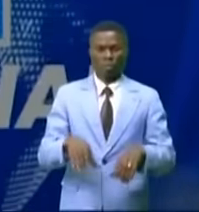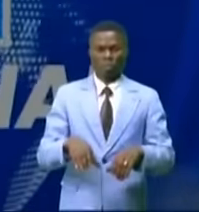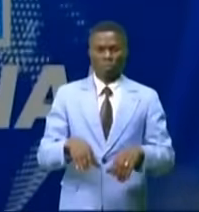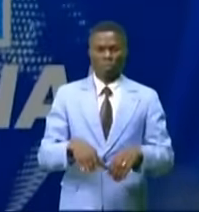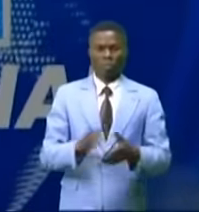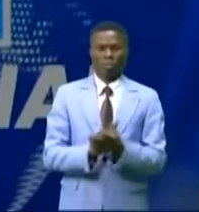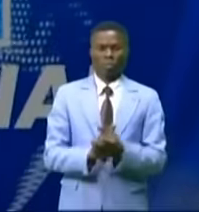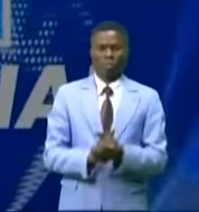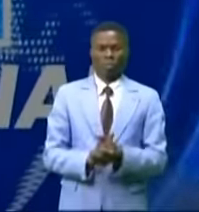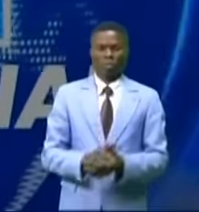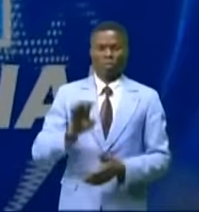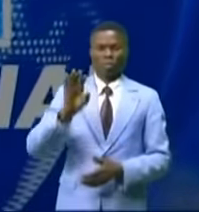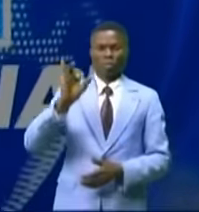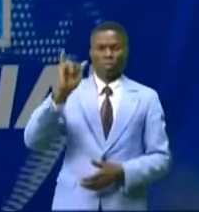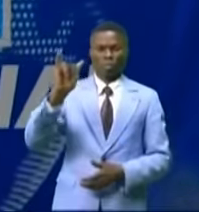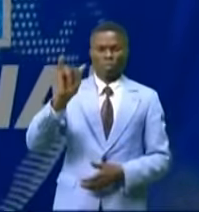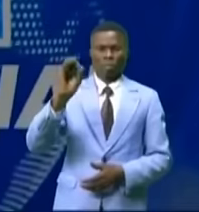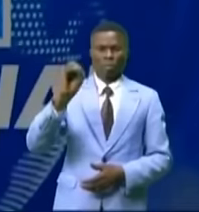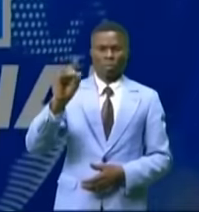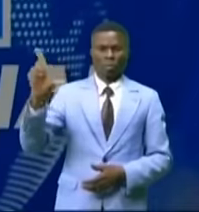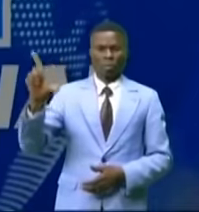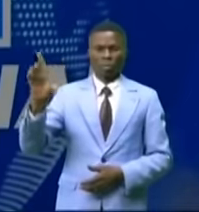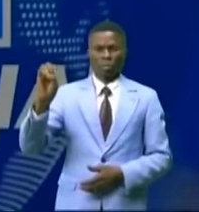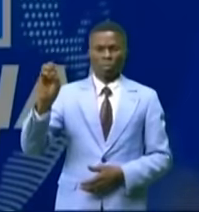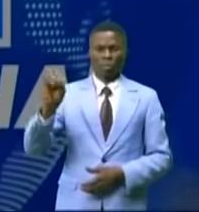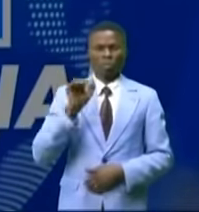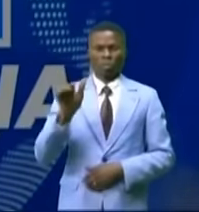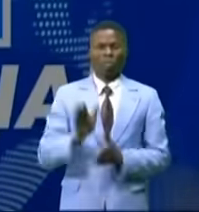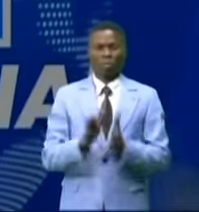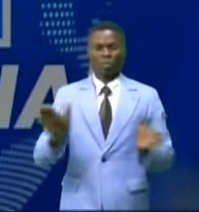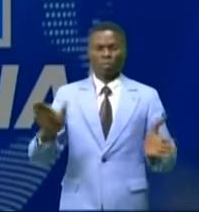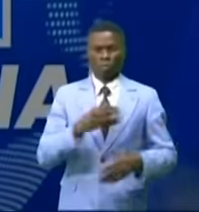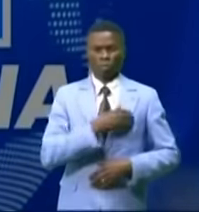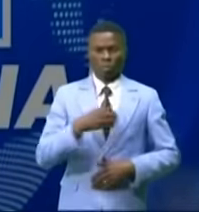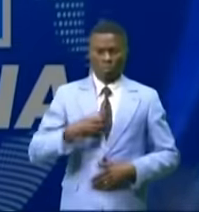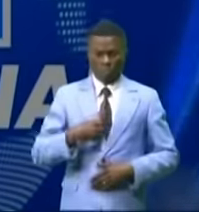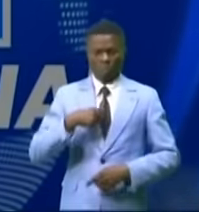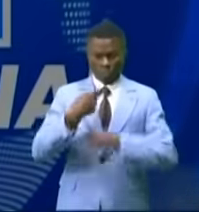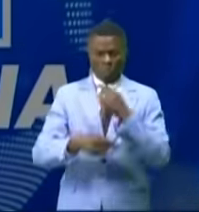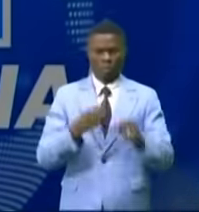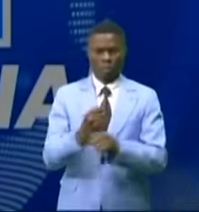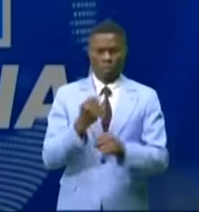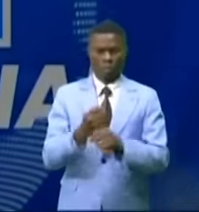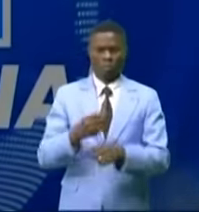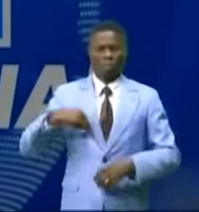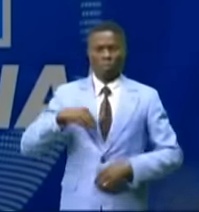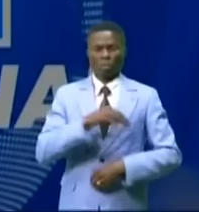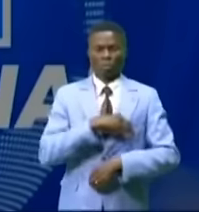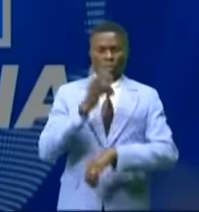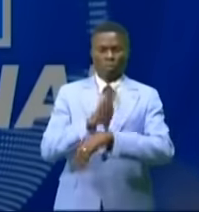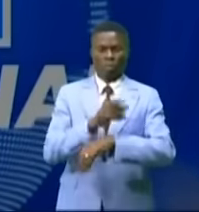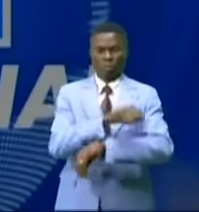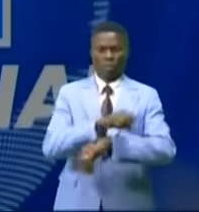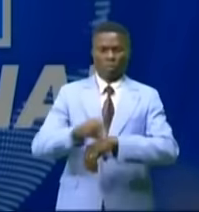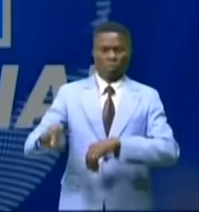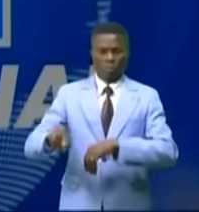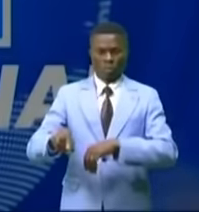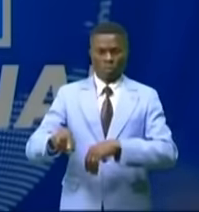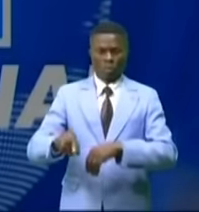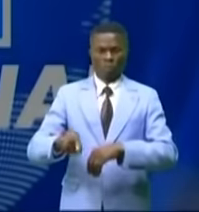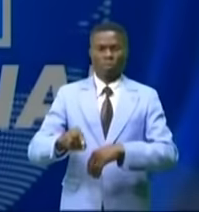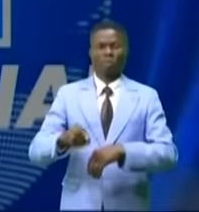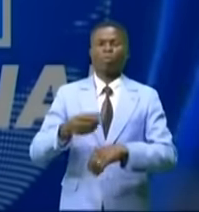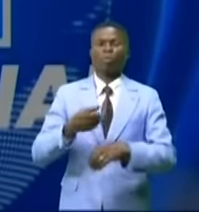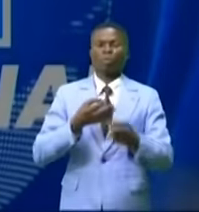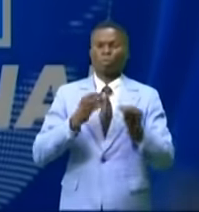Yolène Kayekez, directrice générale adjointe, a officiellement pris ses fonctions. Les membres du conseil d'administration en ont profité